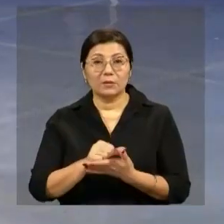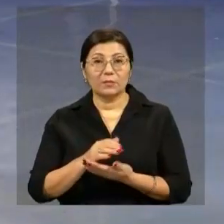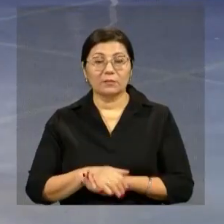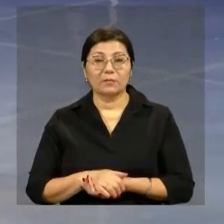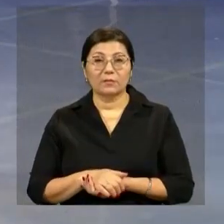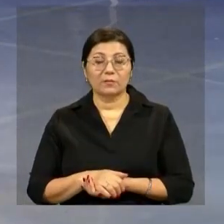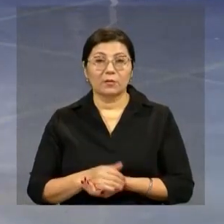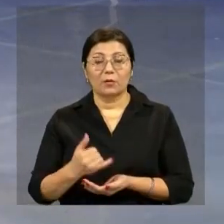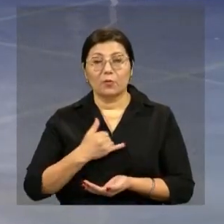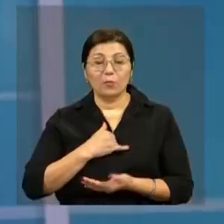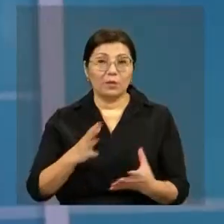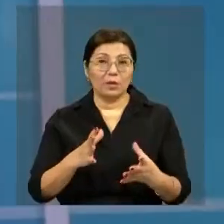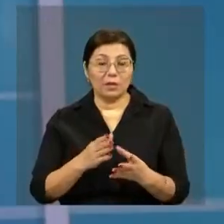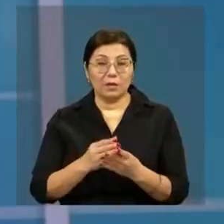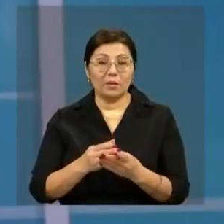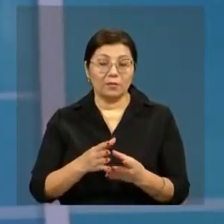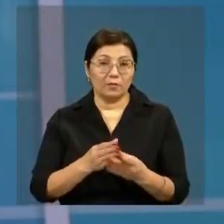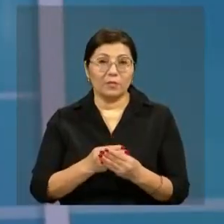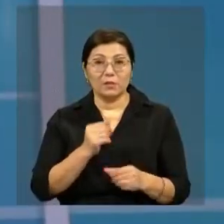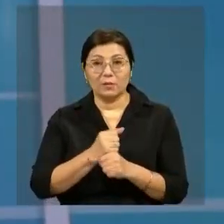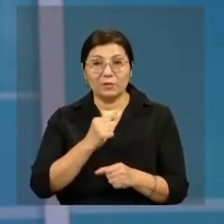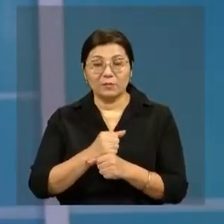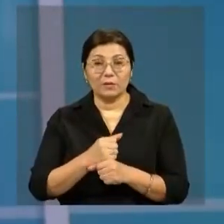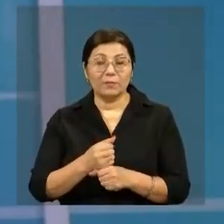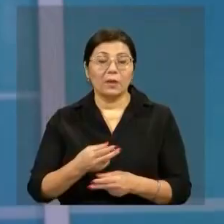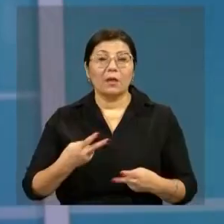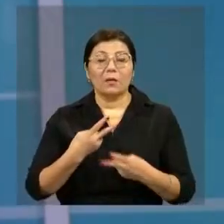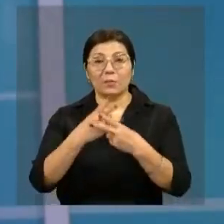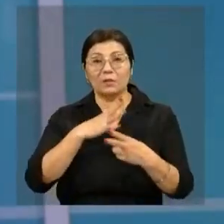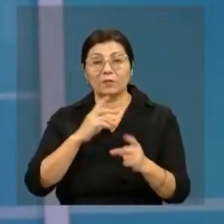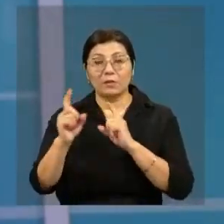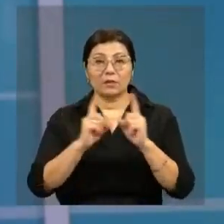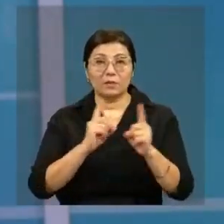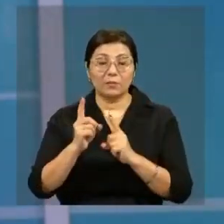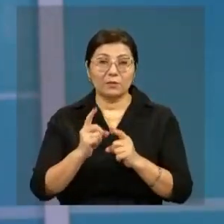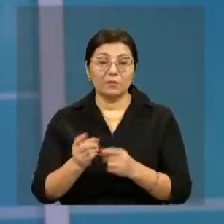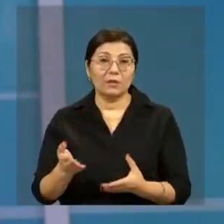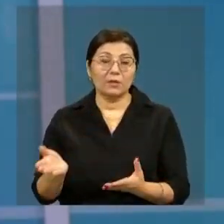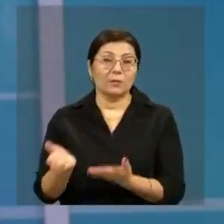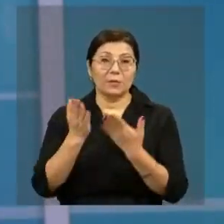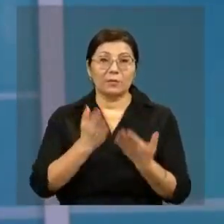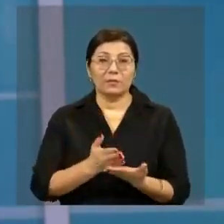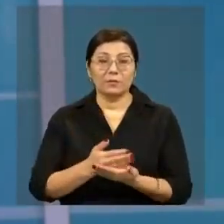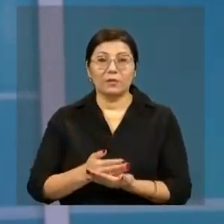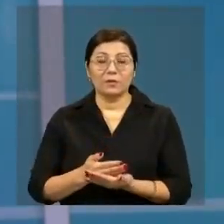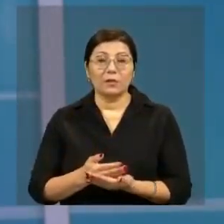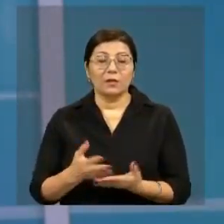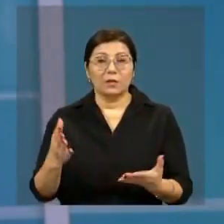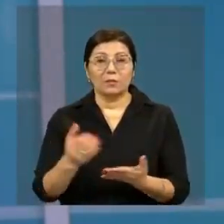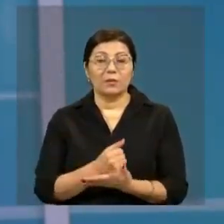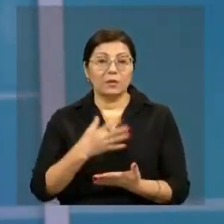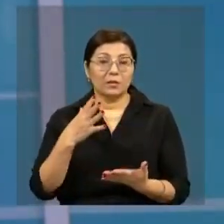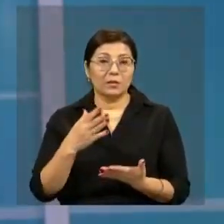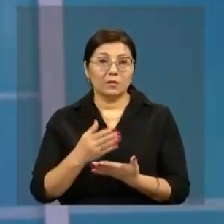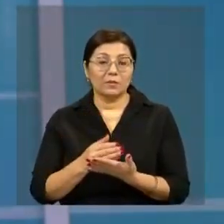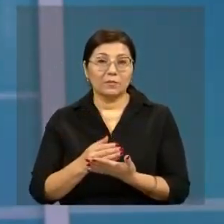помогают? Есть, единомышленники есть. В этом году я побывала в Астане на TEDx-конференции. Меня туда пригласили, например. Там я нашла свой